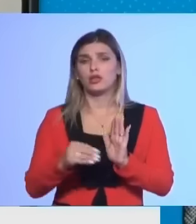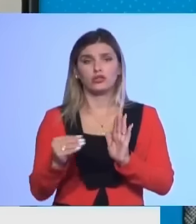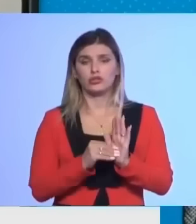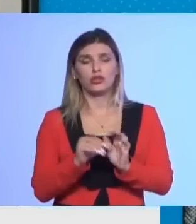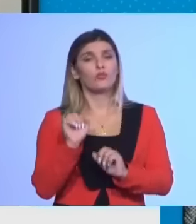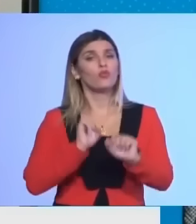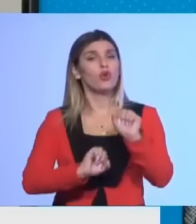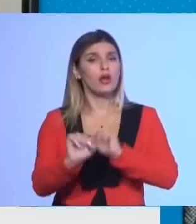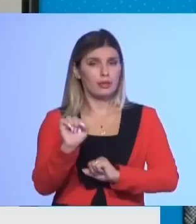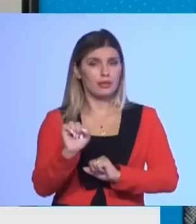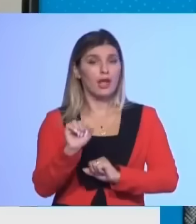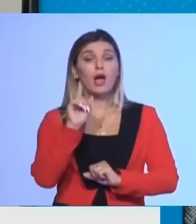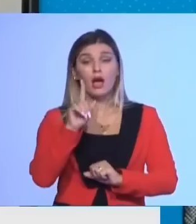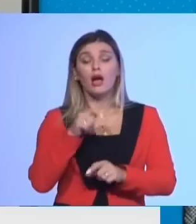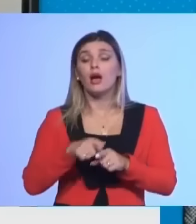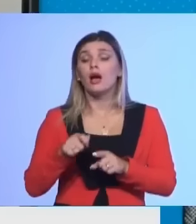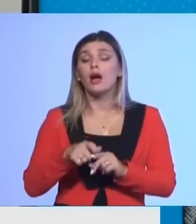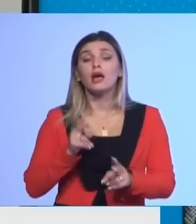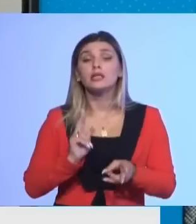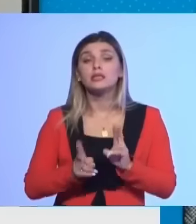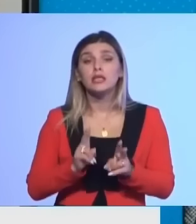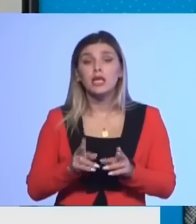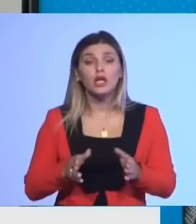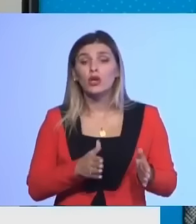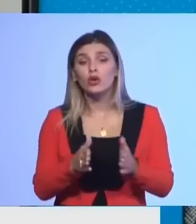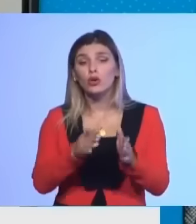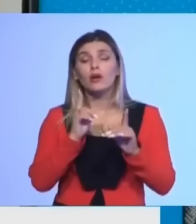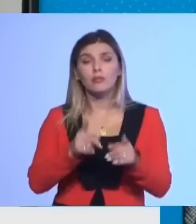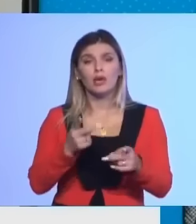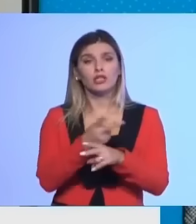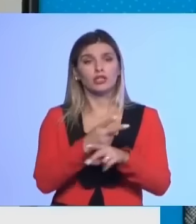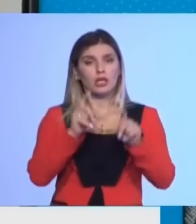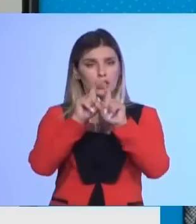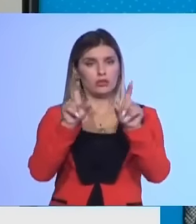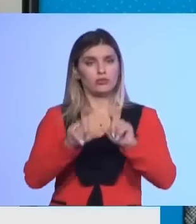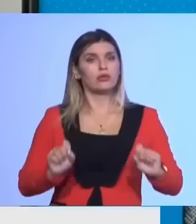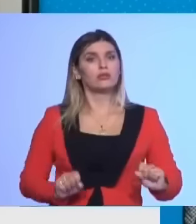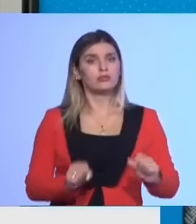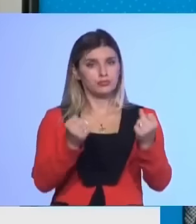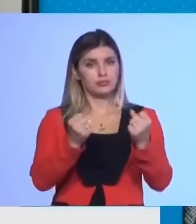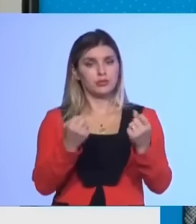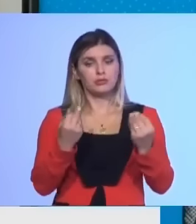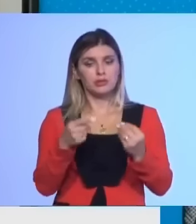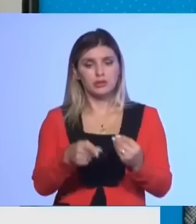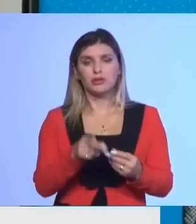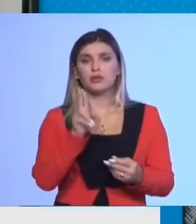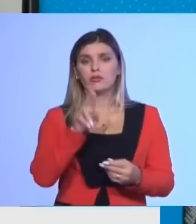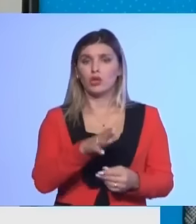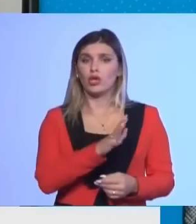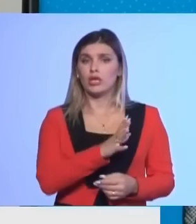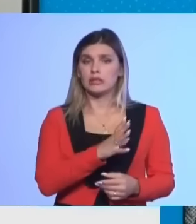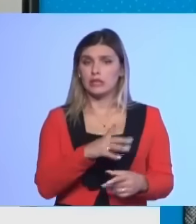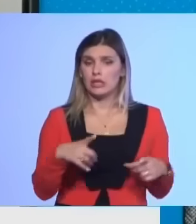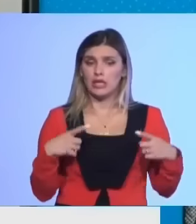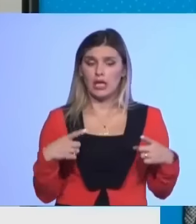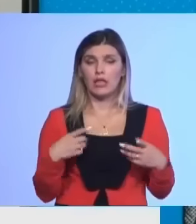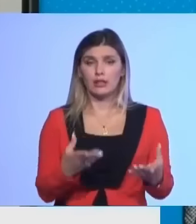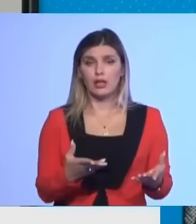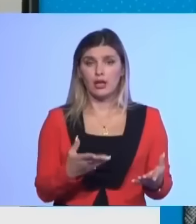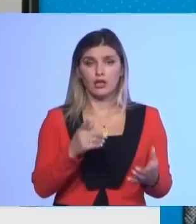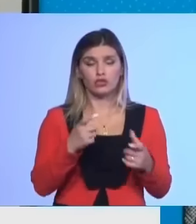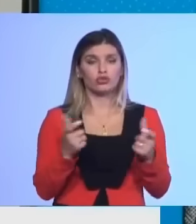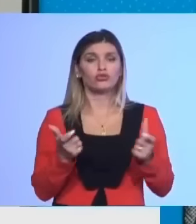ndërsa zgjidhja është rruga institucionale që autoritetet kompetente të reagojnë, sepse këto janë raste veçanërisht të rrezikshme dhe alarmante